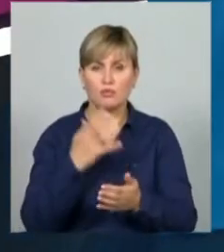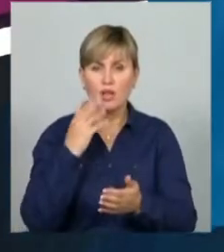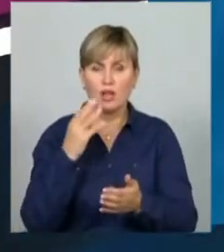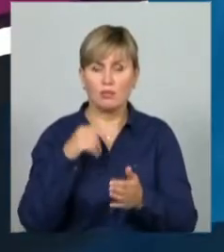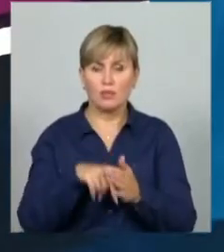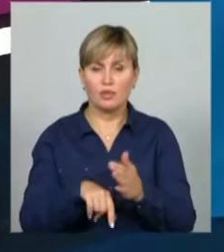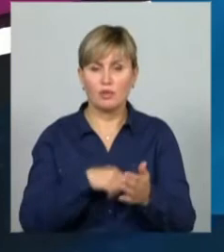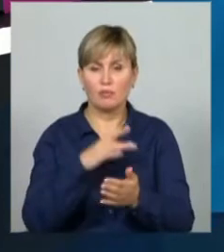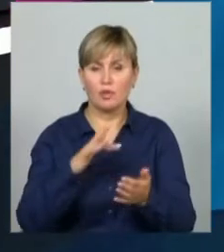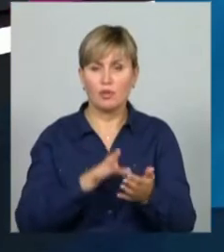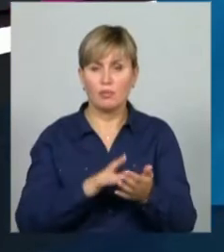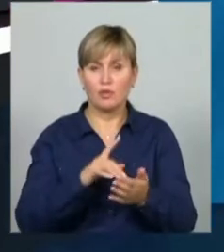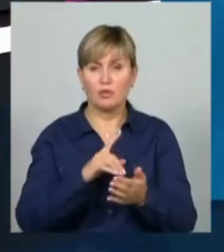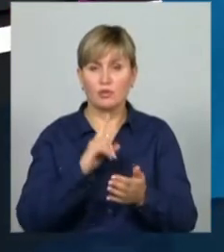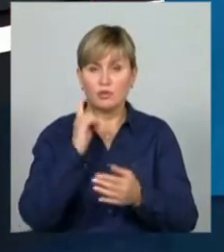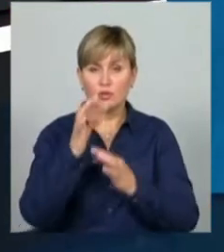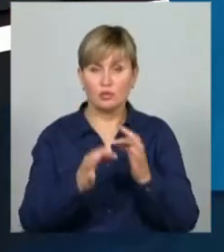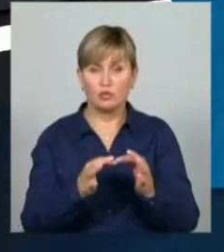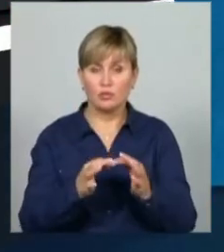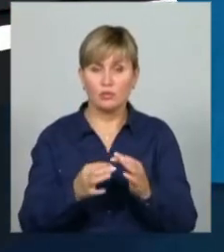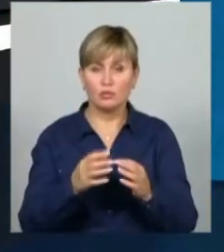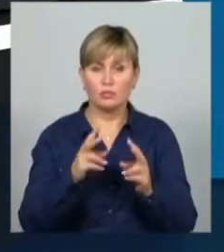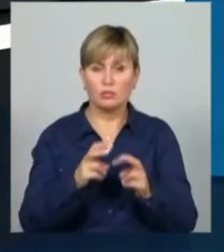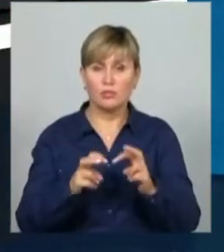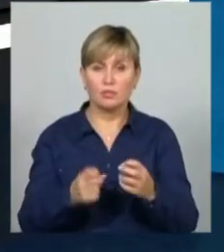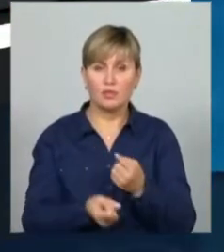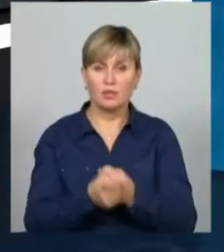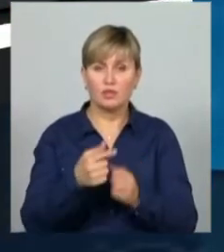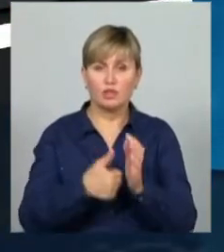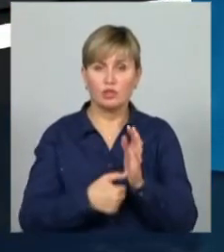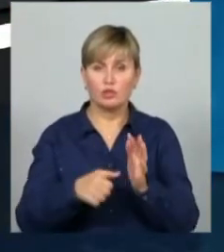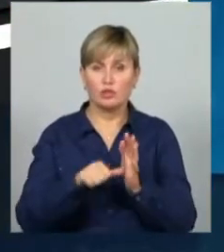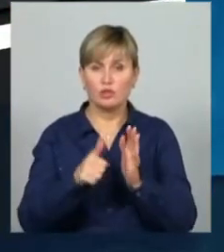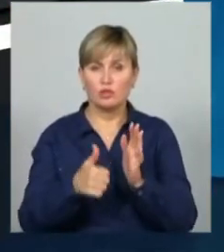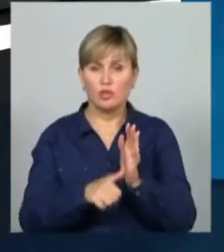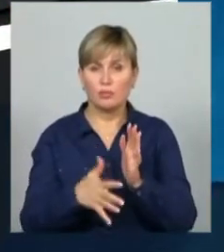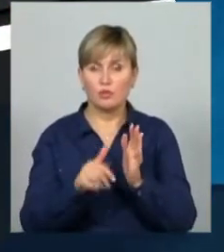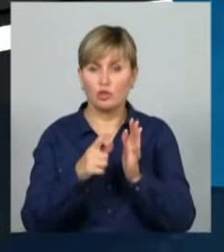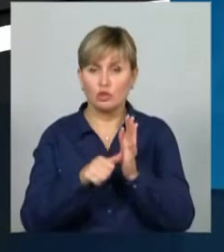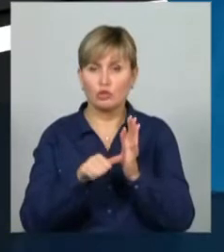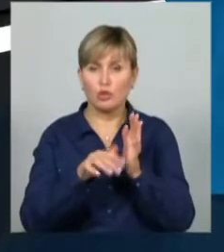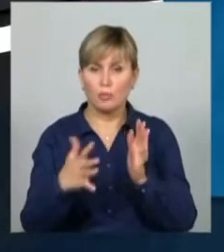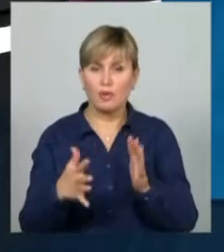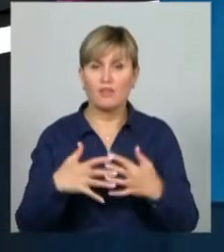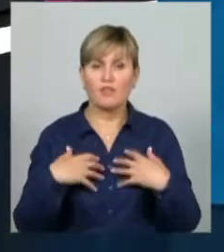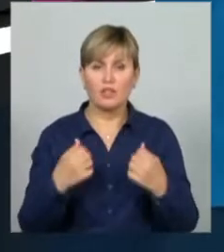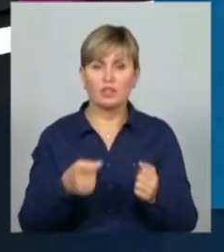Алматы. В мегаполисе за прошедшие 24 часа диагностировано 665 заражений. Выздоровели